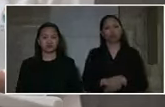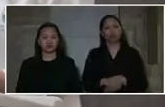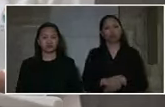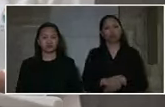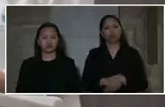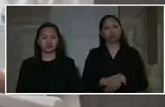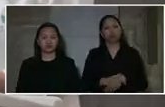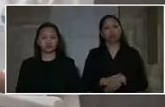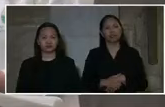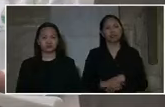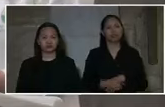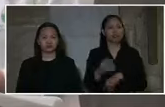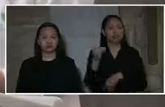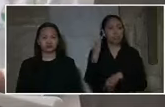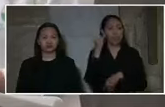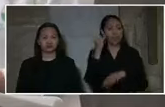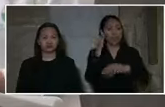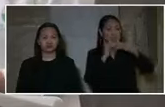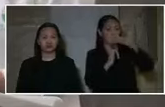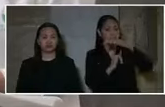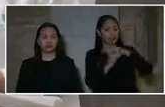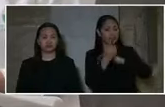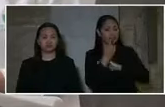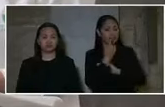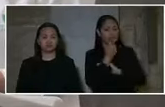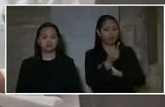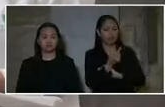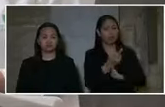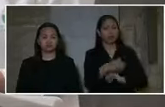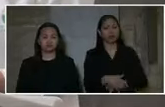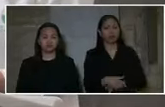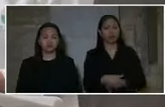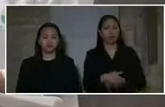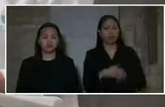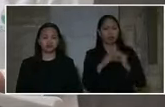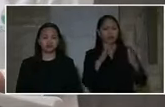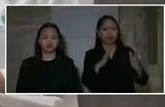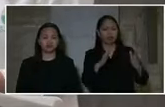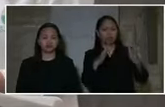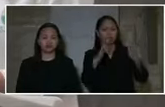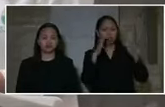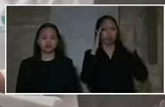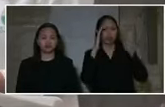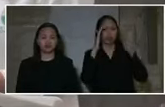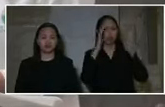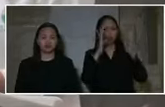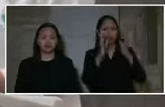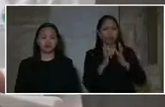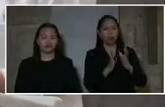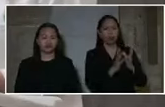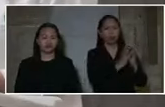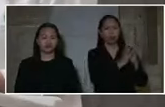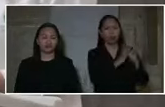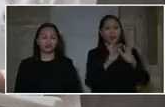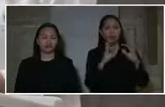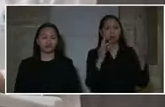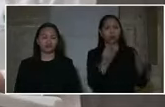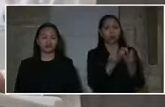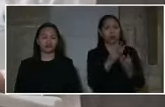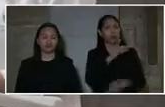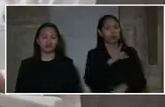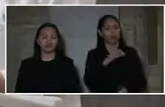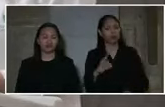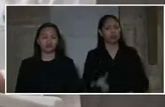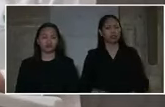Sinabi ni Isaías, pakinggan mo sambahayanan ni David, kulang pa